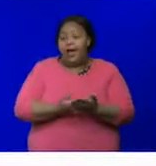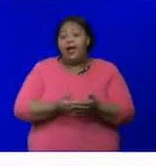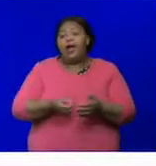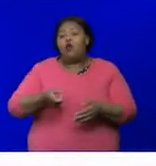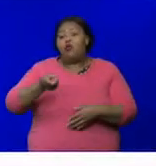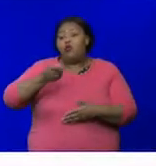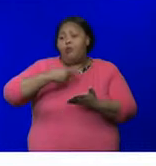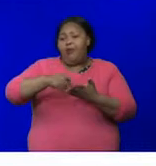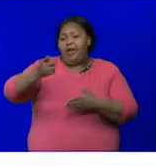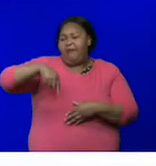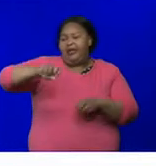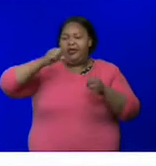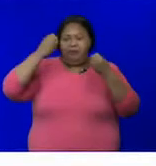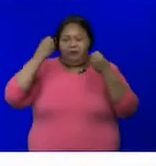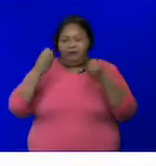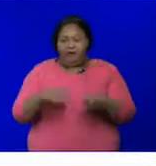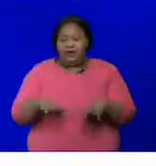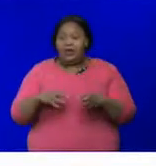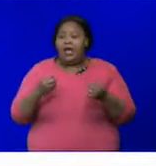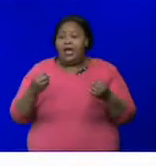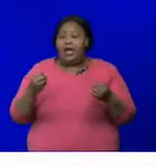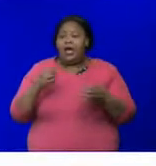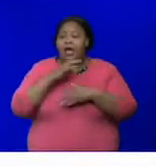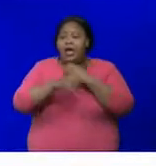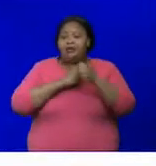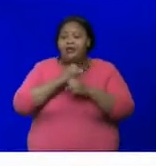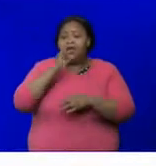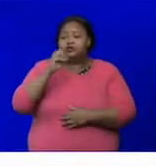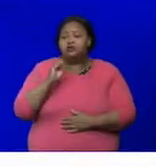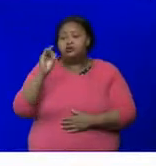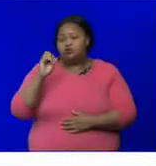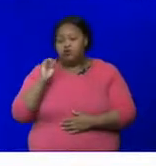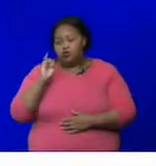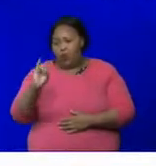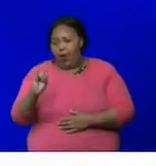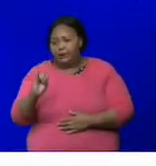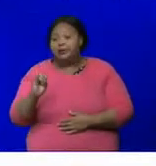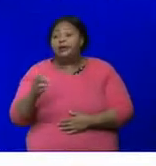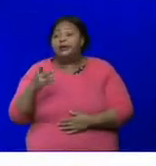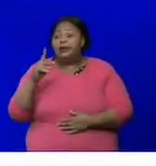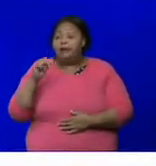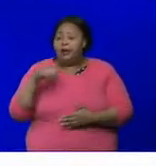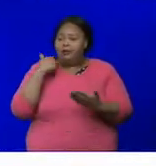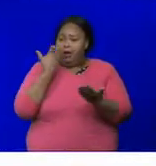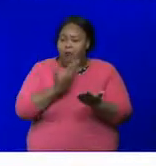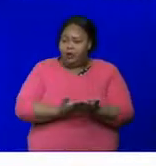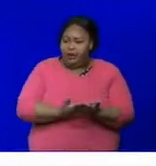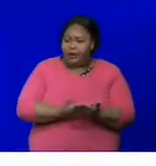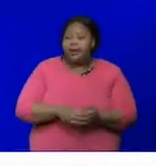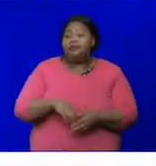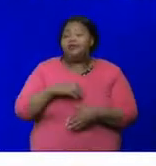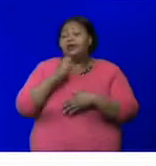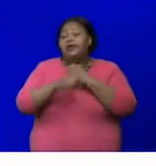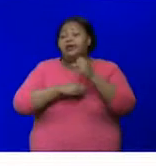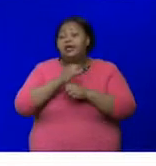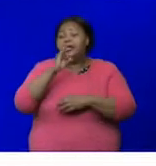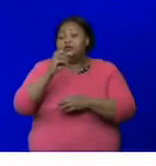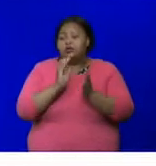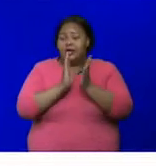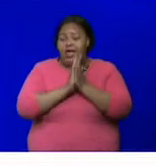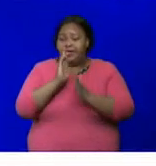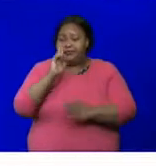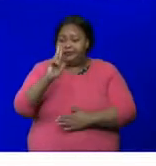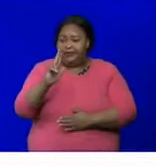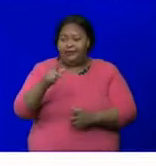letisithupha. Lesikweleti selomasipala wasenda ngeminyaka 2001. Kanbe kubheke ukuthi abasicitsile ngeminyaka wa 2018